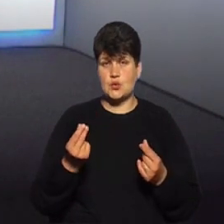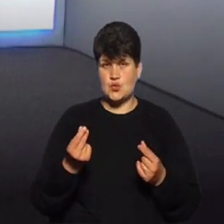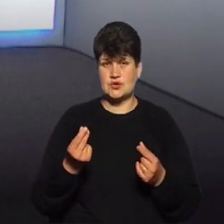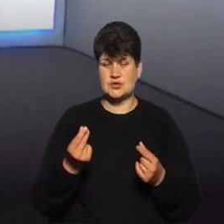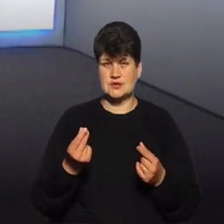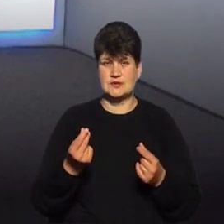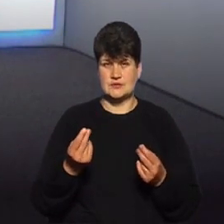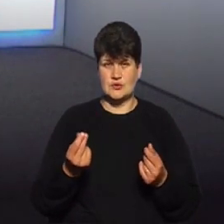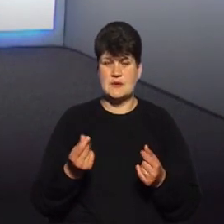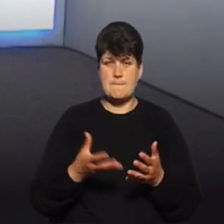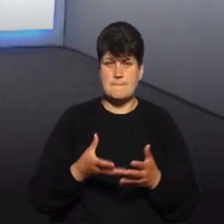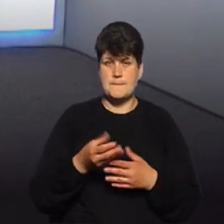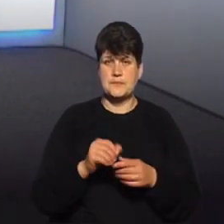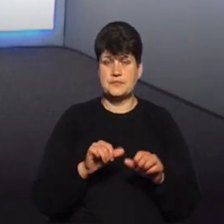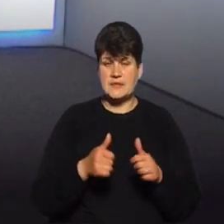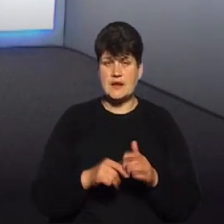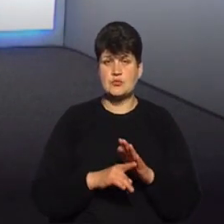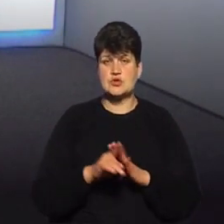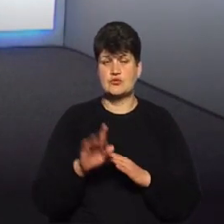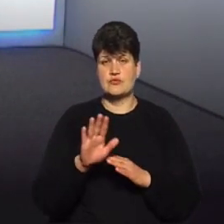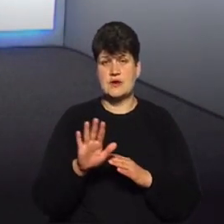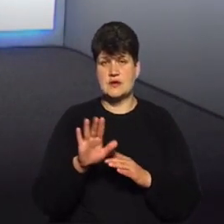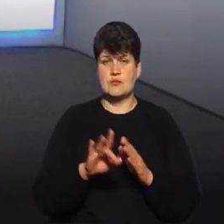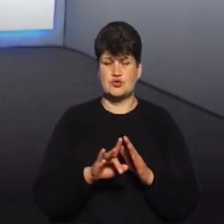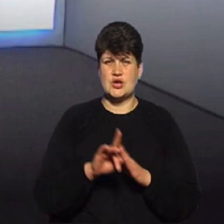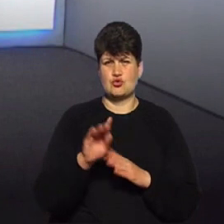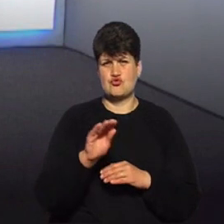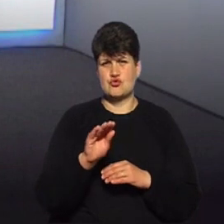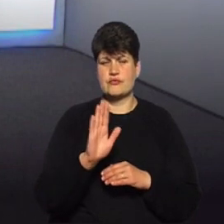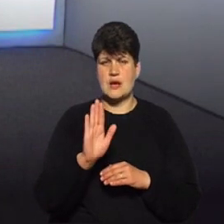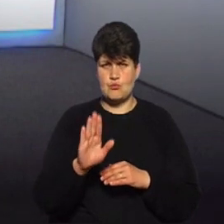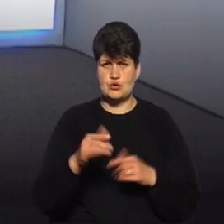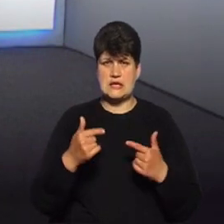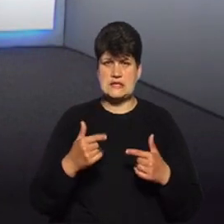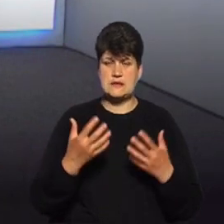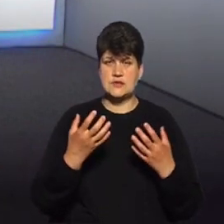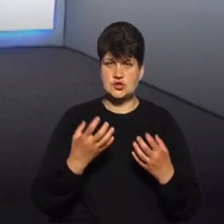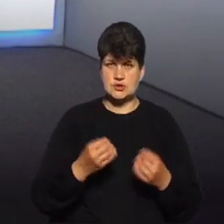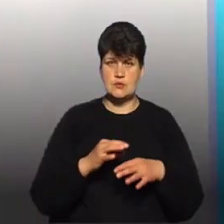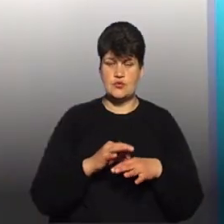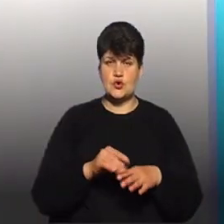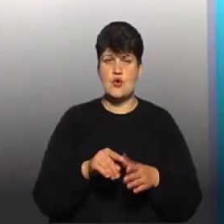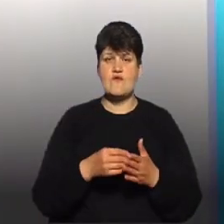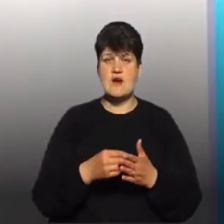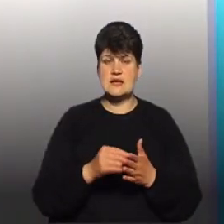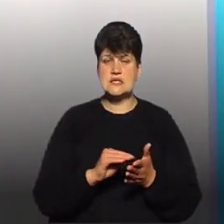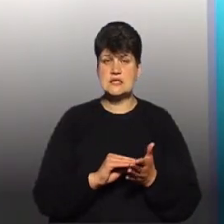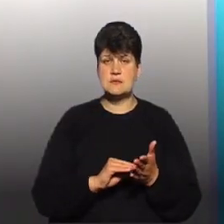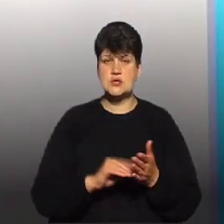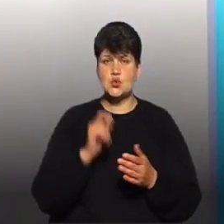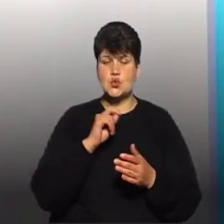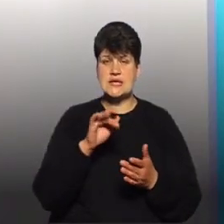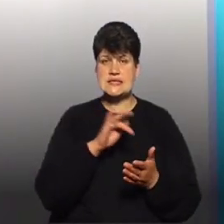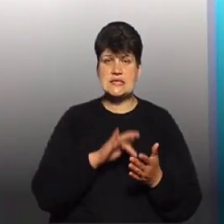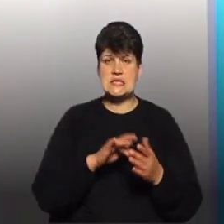вересні або на початку жовтня буде такий іспит проводитися. Його вартість визначить український центр. За аналогію з